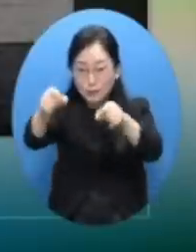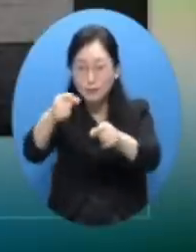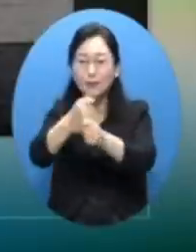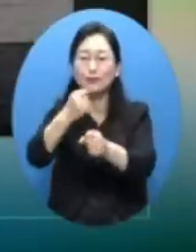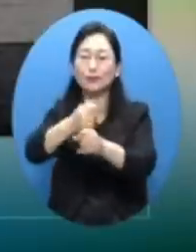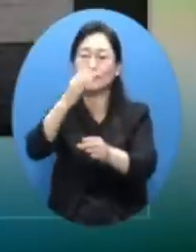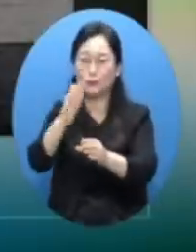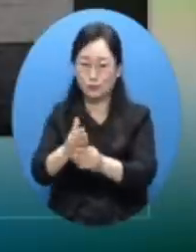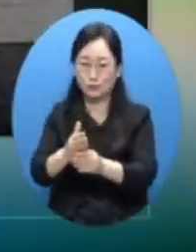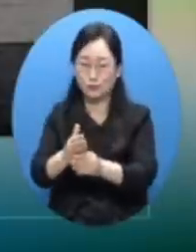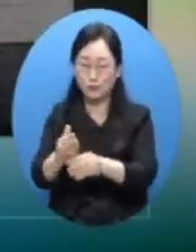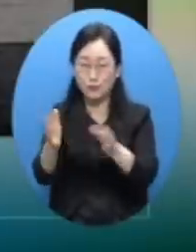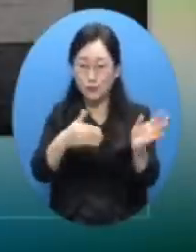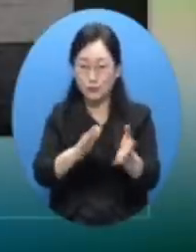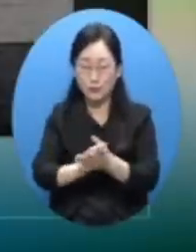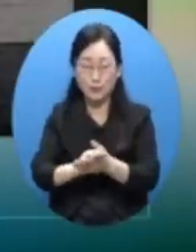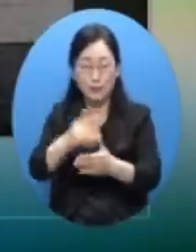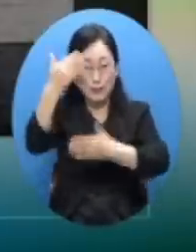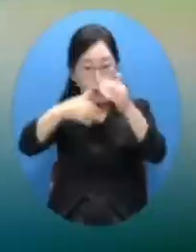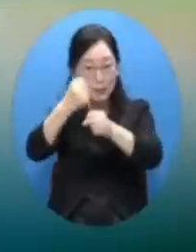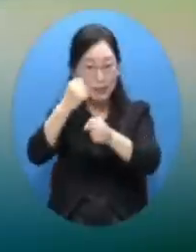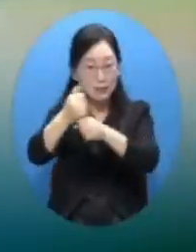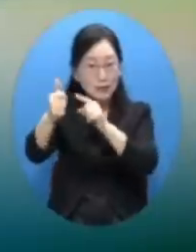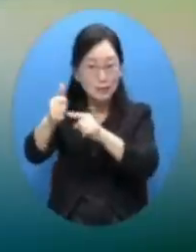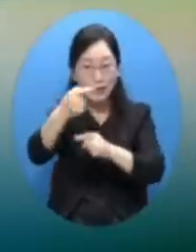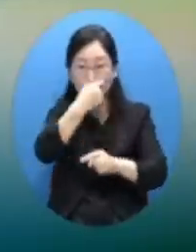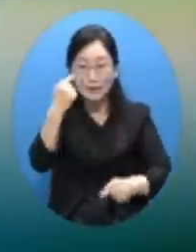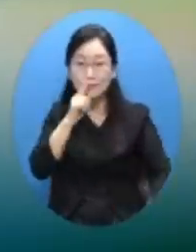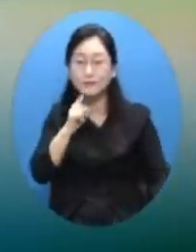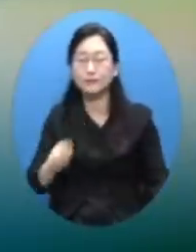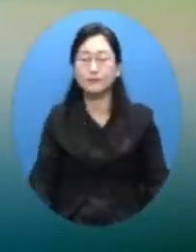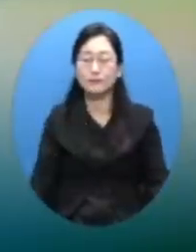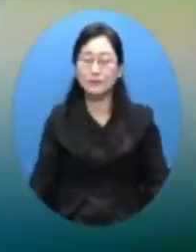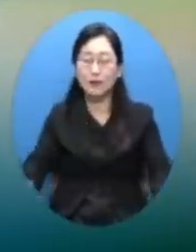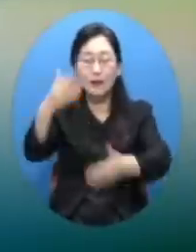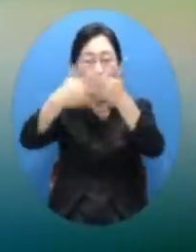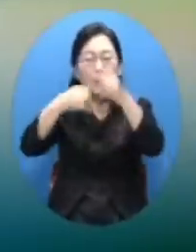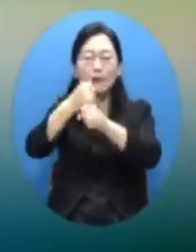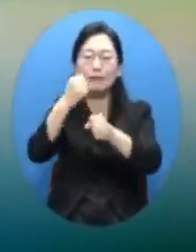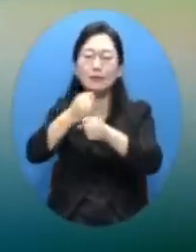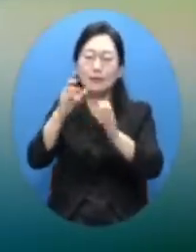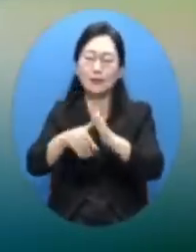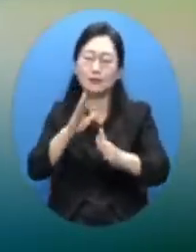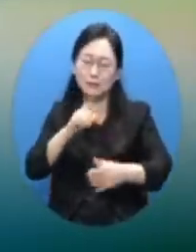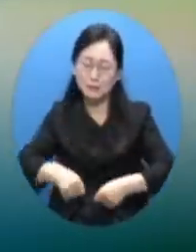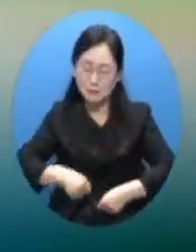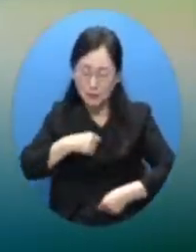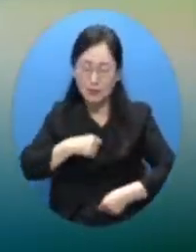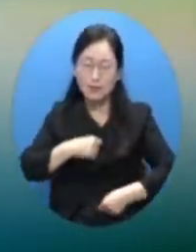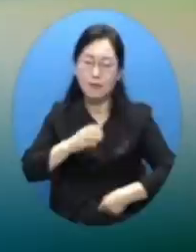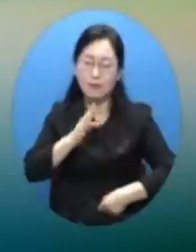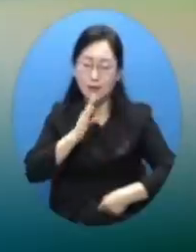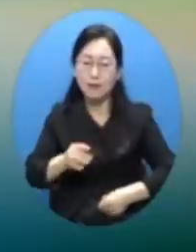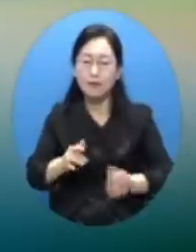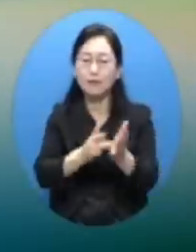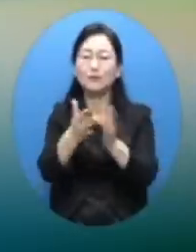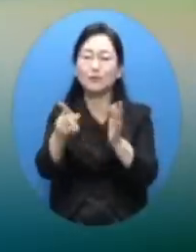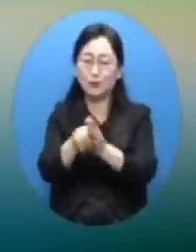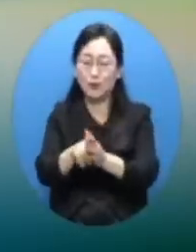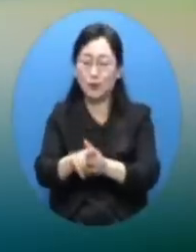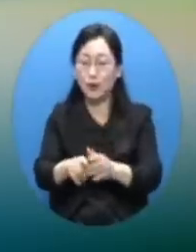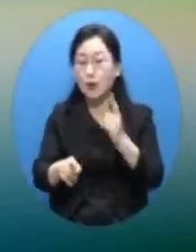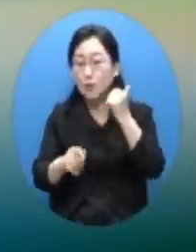영화를 만든 브라이언이 이렇게 간증합니다. 저는 이 영화를 만들면서 진정한 크리스찬이 되었습니다. 목사님을 만나기